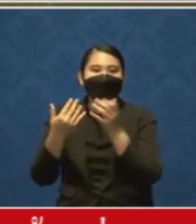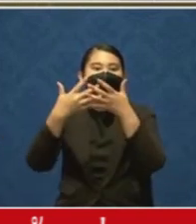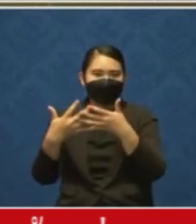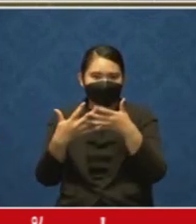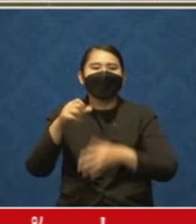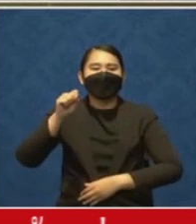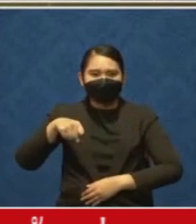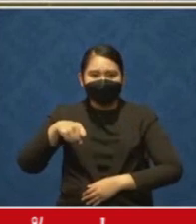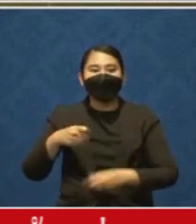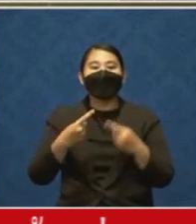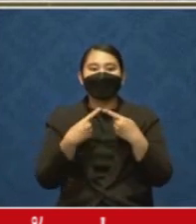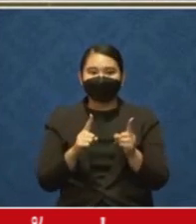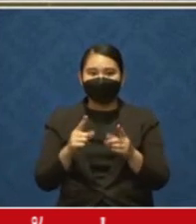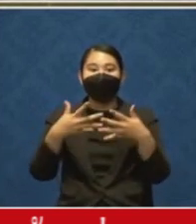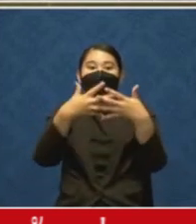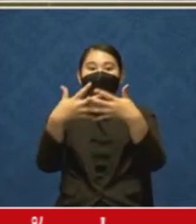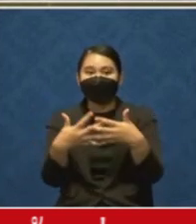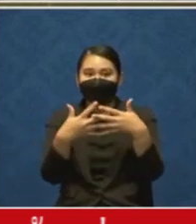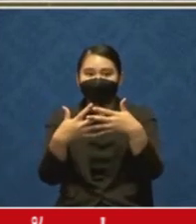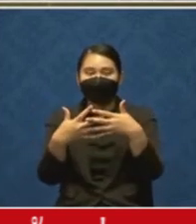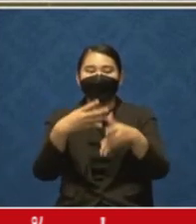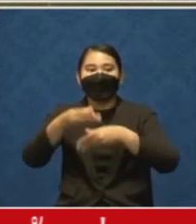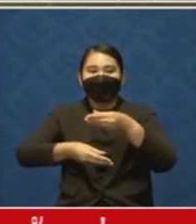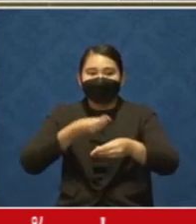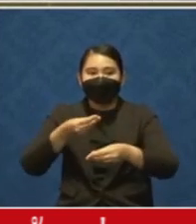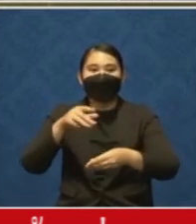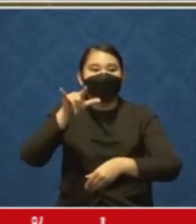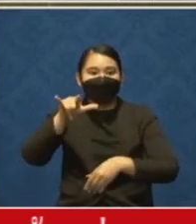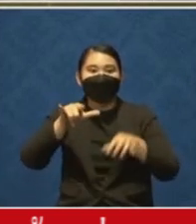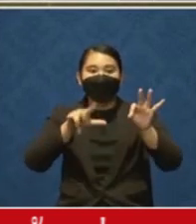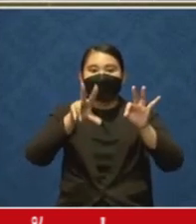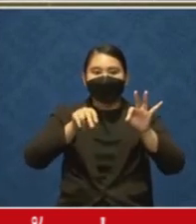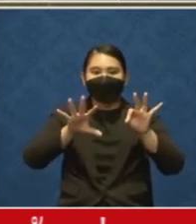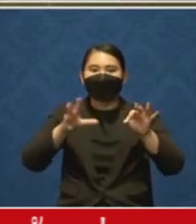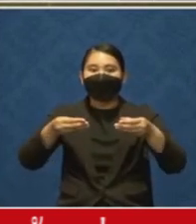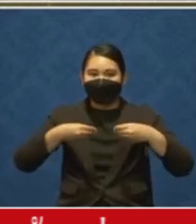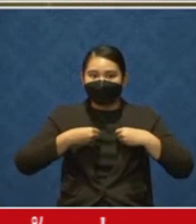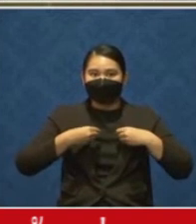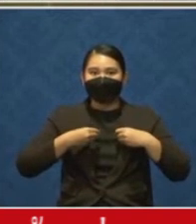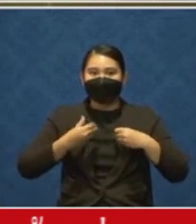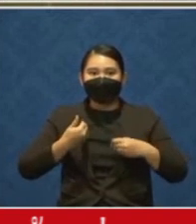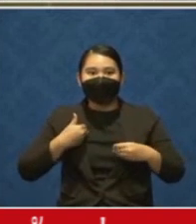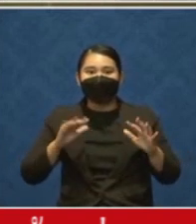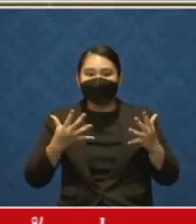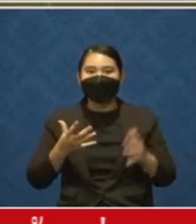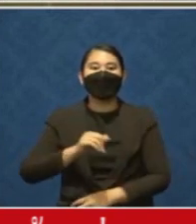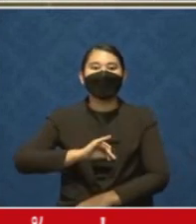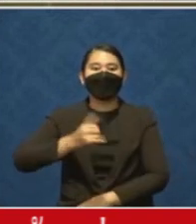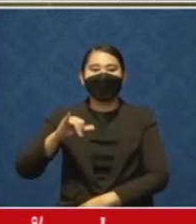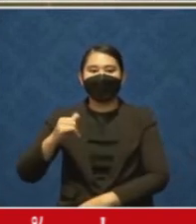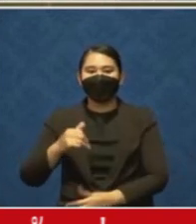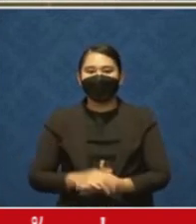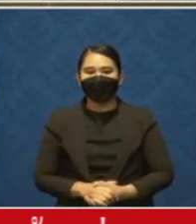กามันก็ไม่ได้แปลว่าอเมริกาเนี่ยจะขายเครื่องบิน F-35A ให้ไทยนะครับ